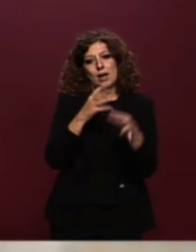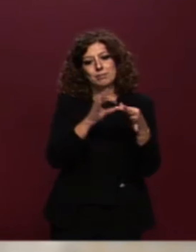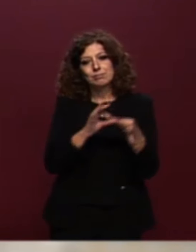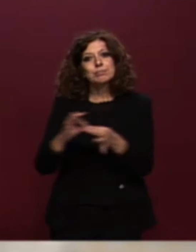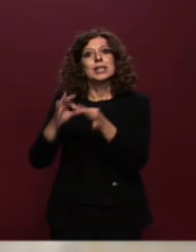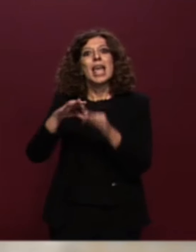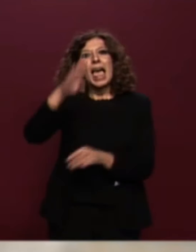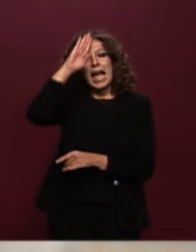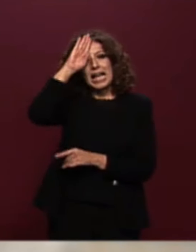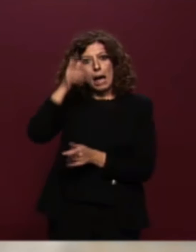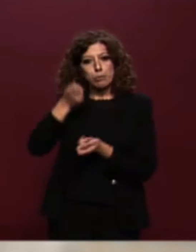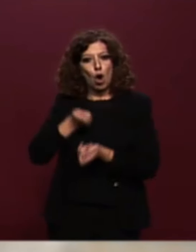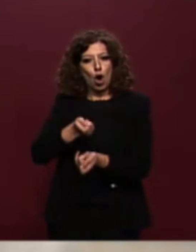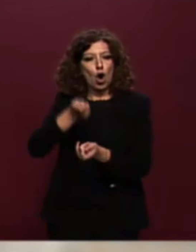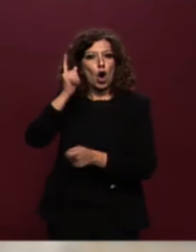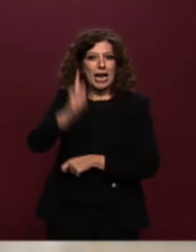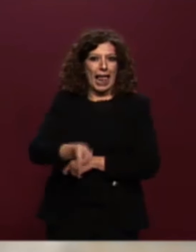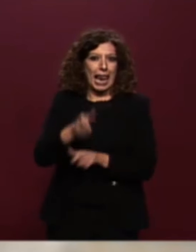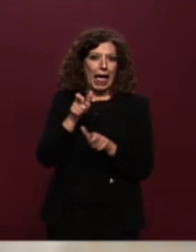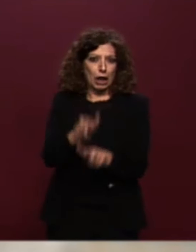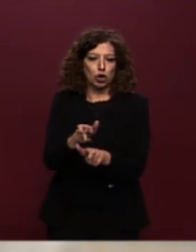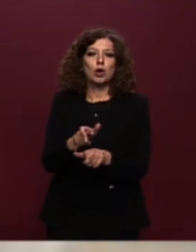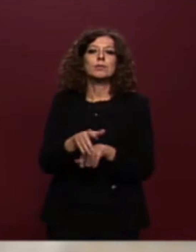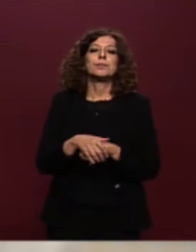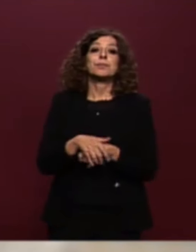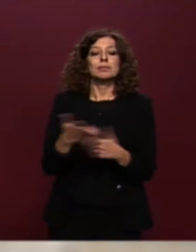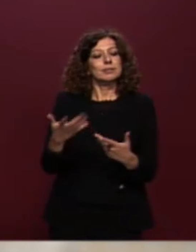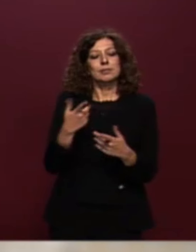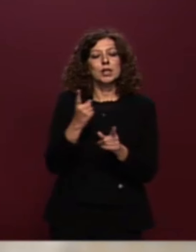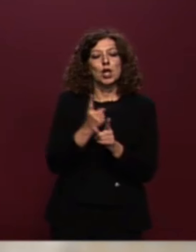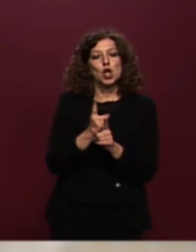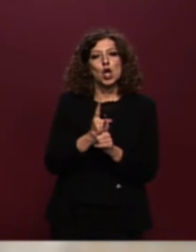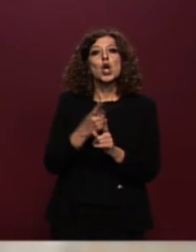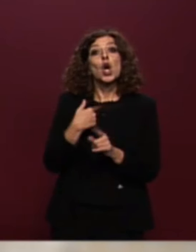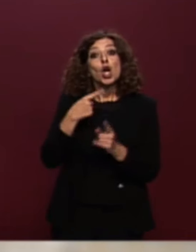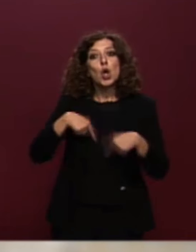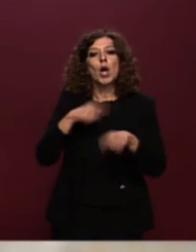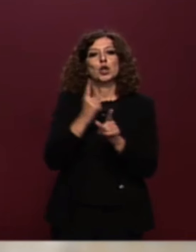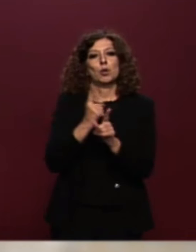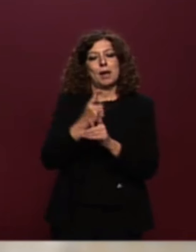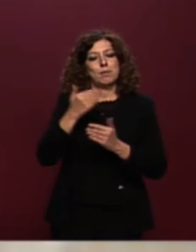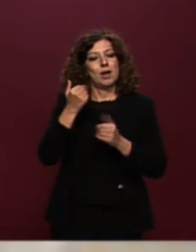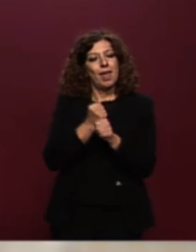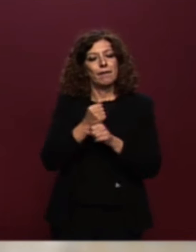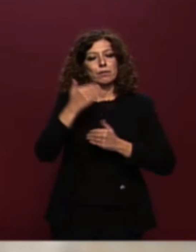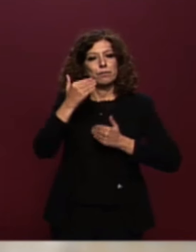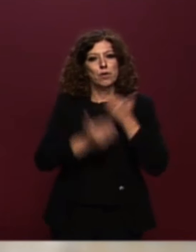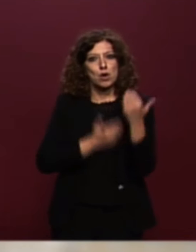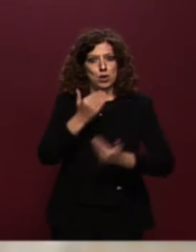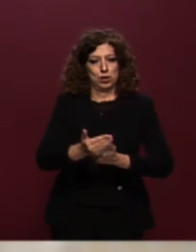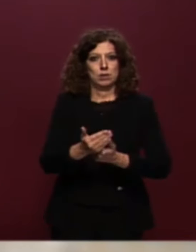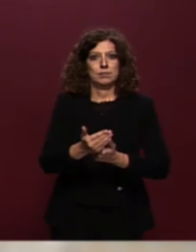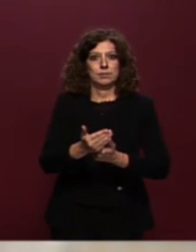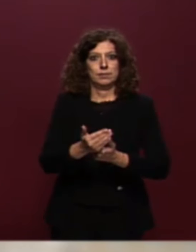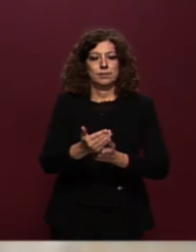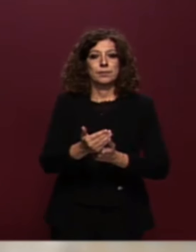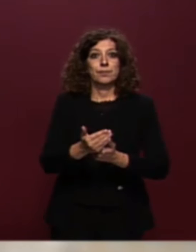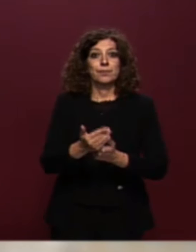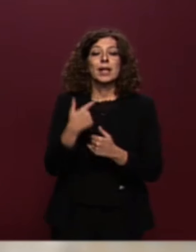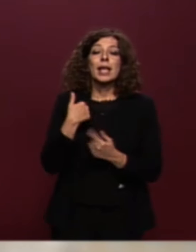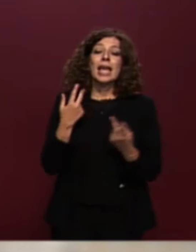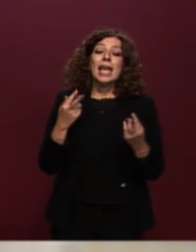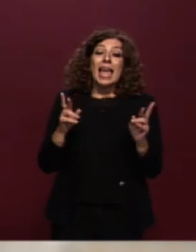caporalato, condizioni alle quali, come dicevo, non dobbiamo arrenderci e non vogliamo arrenderci. Auspichiamo che da questa